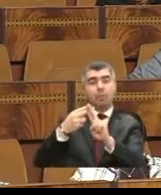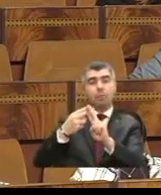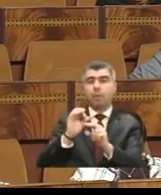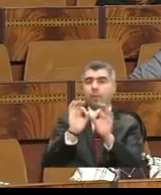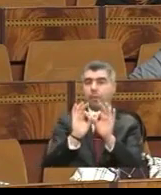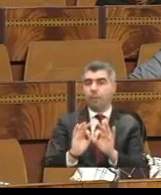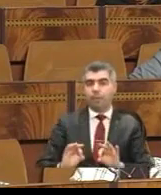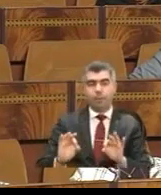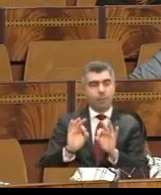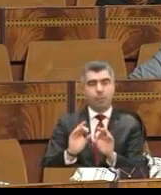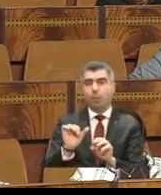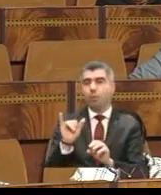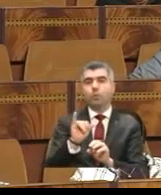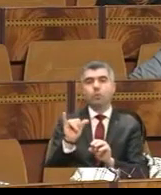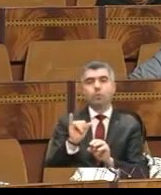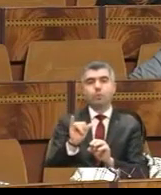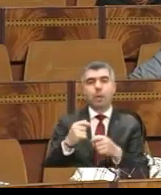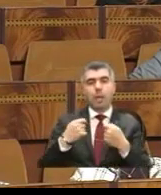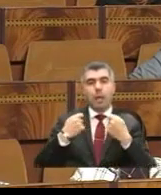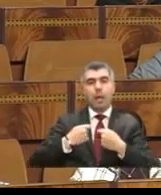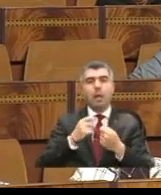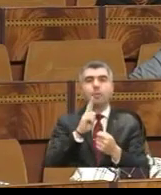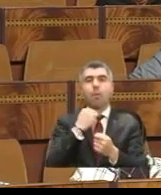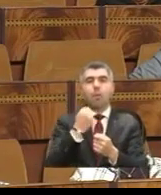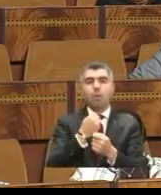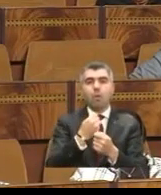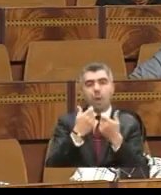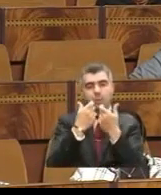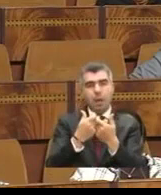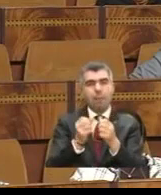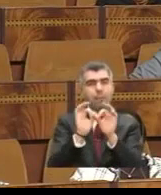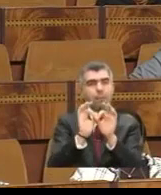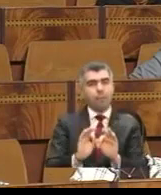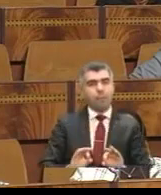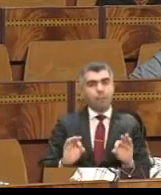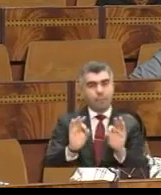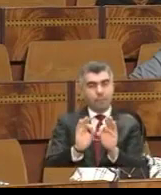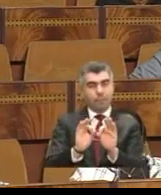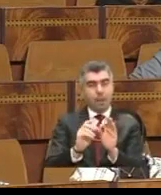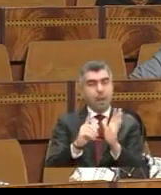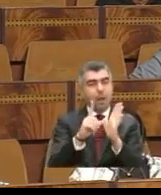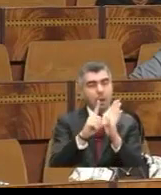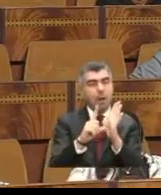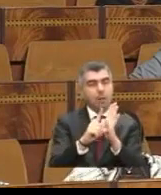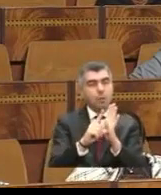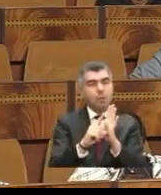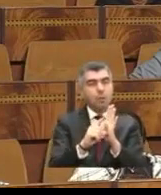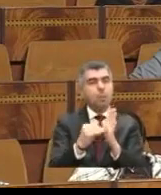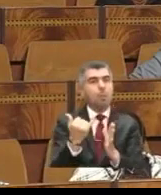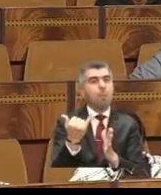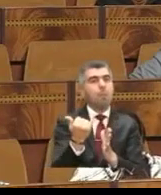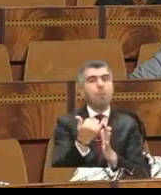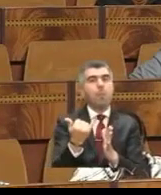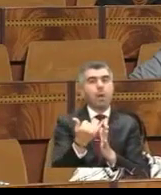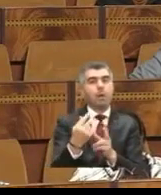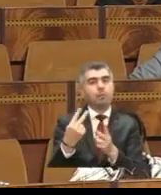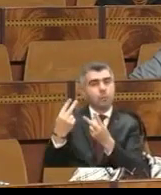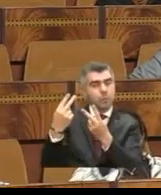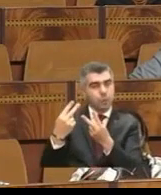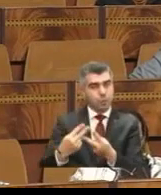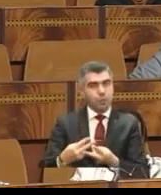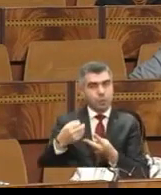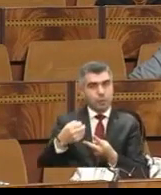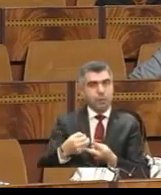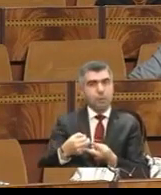أين رئيس الحكومة؟ أيضا لم نراه. الجلسة الشهرية والقانون يفرض عليه أن يمثل أمام المؤسسة